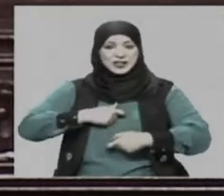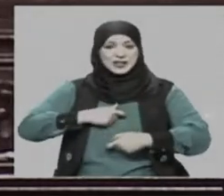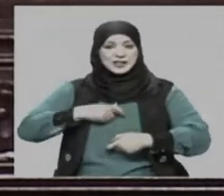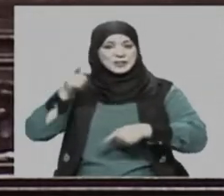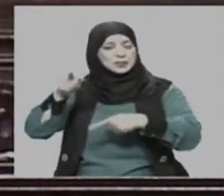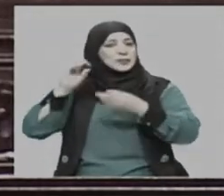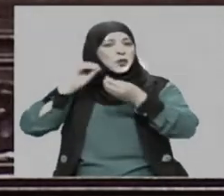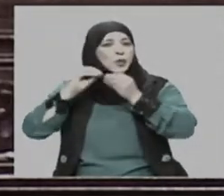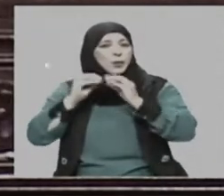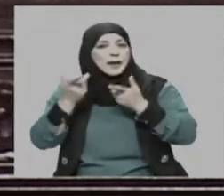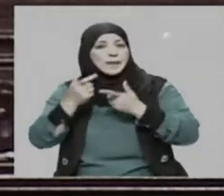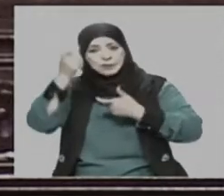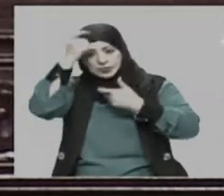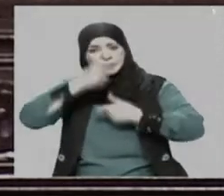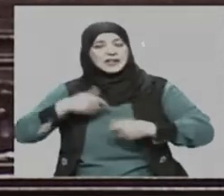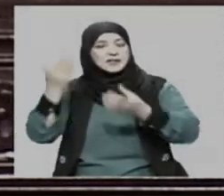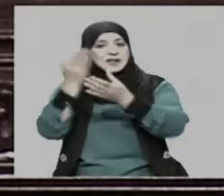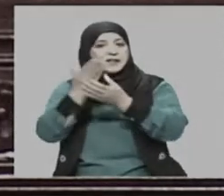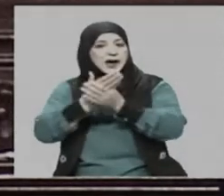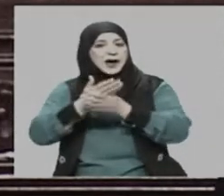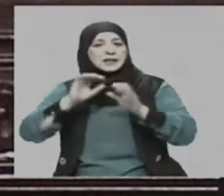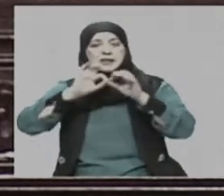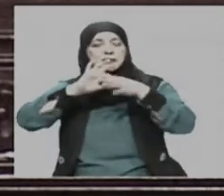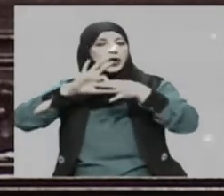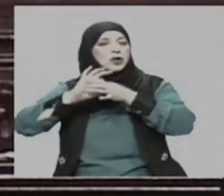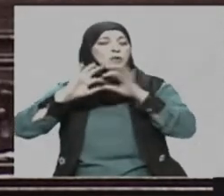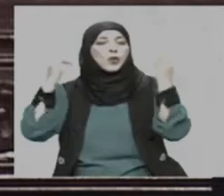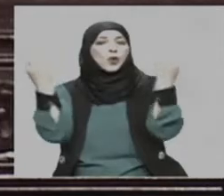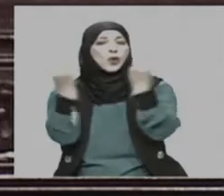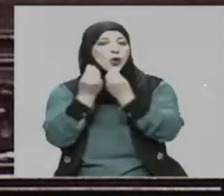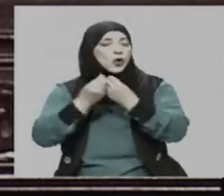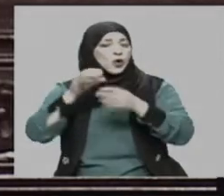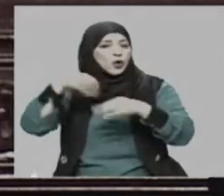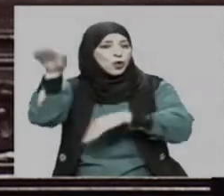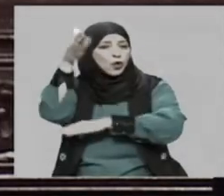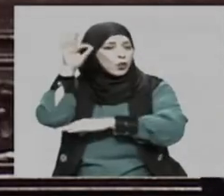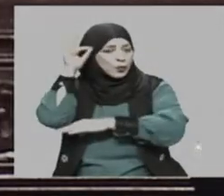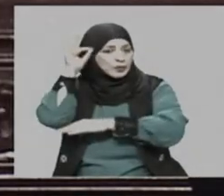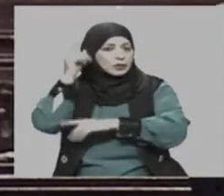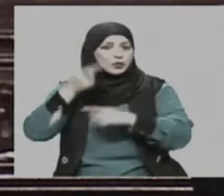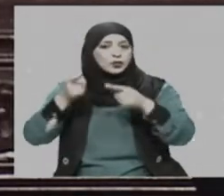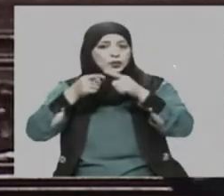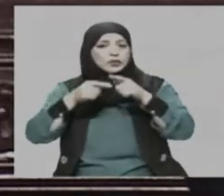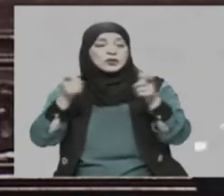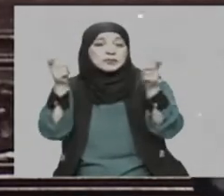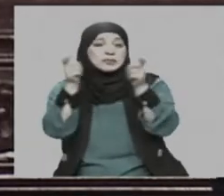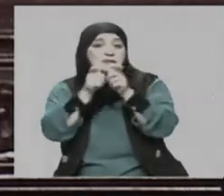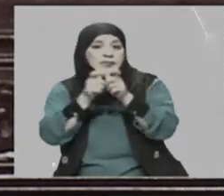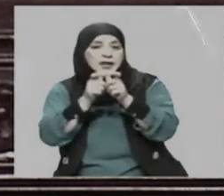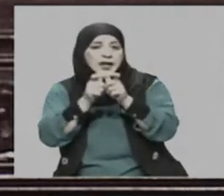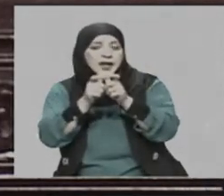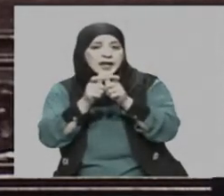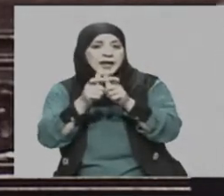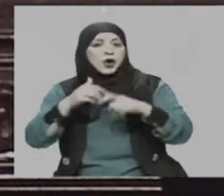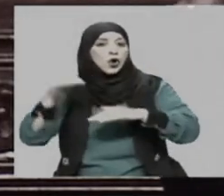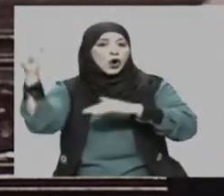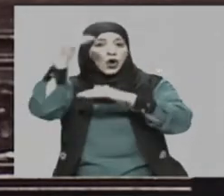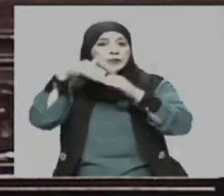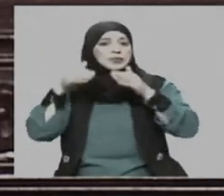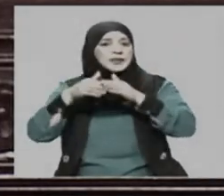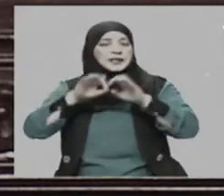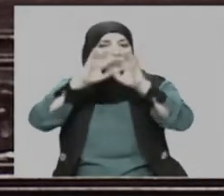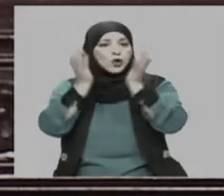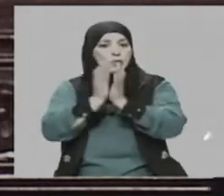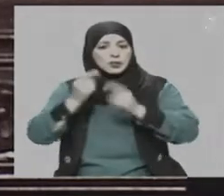الصفقات العموميه برمتها والتشكيك في الهيئه العليا للطلب العمومي. انا